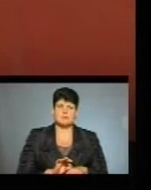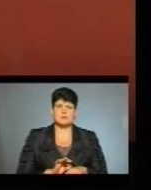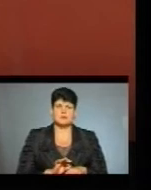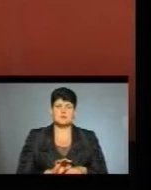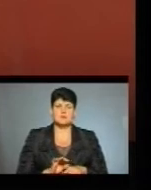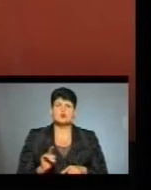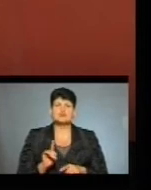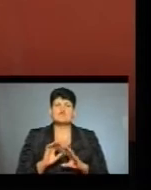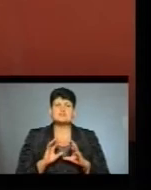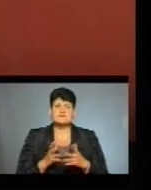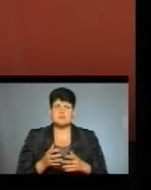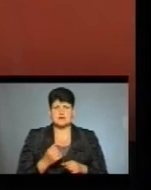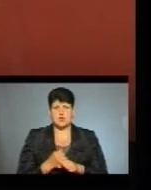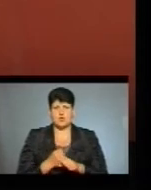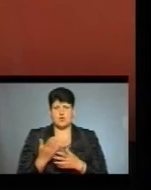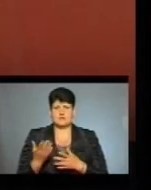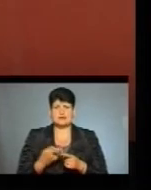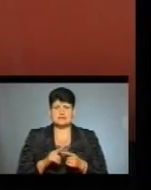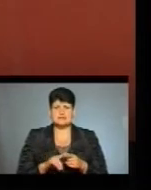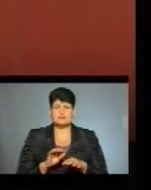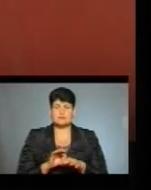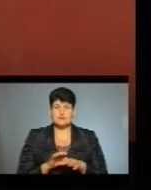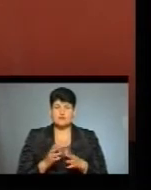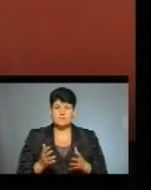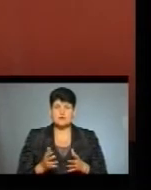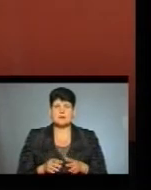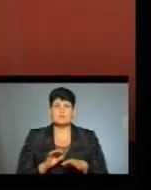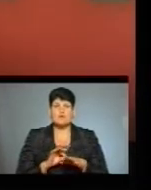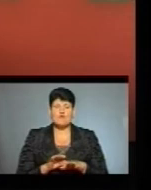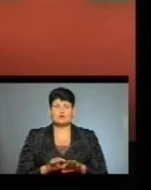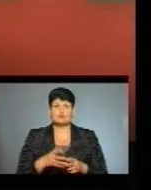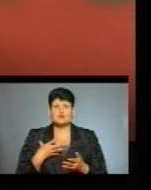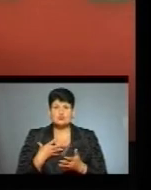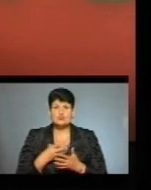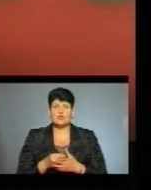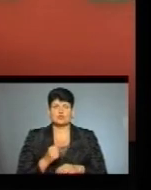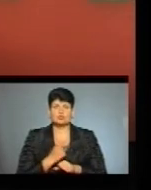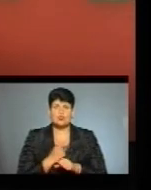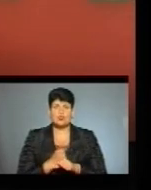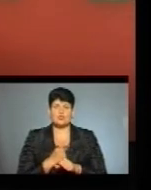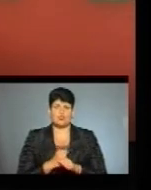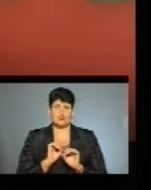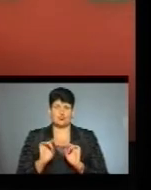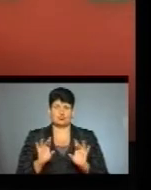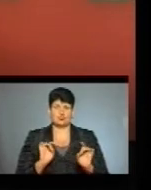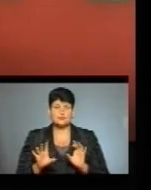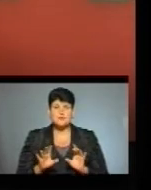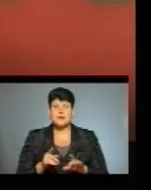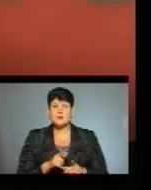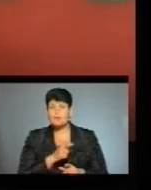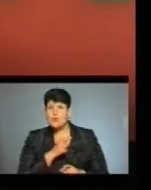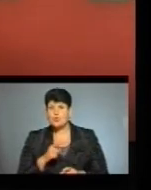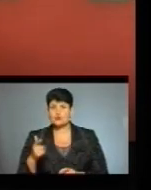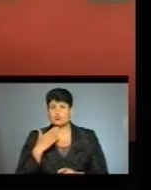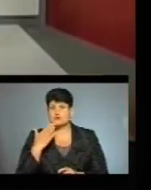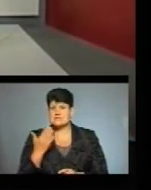що в світі робиться з цими недугами. І проводимо, відповідно, свою роботу. І хочу зауважити, що протягом